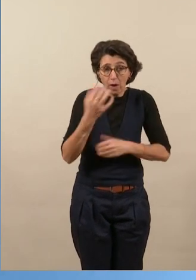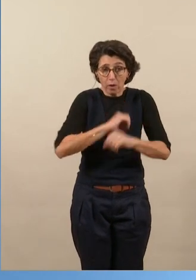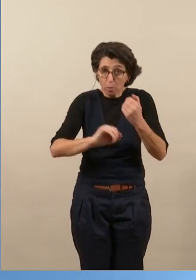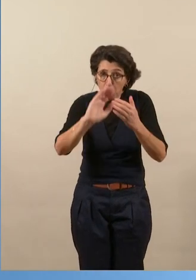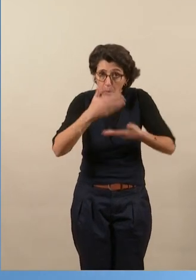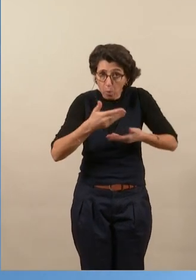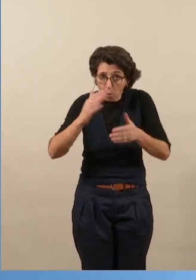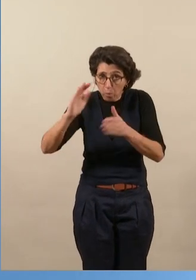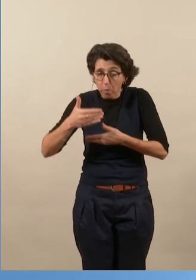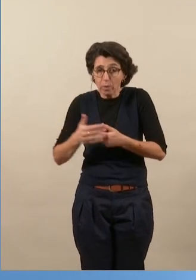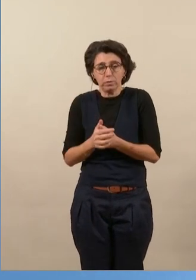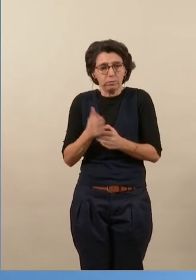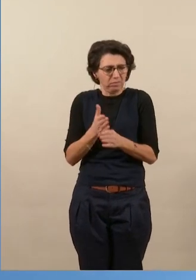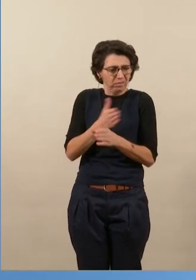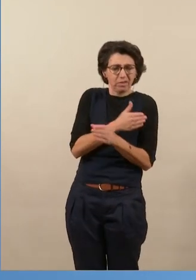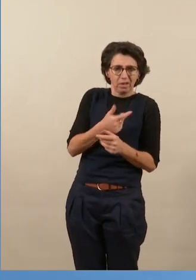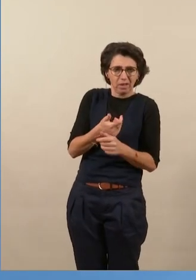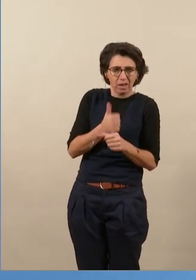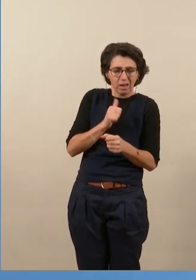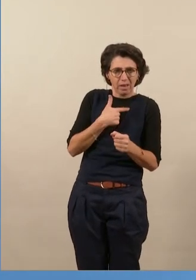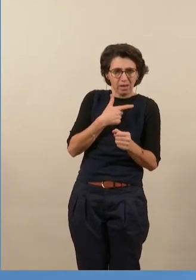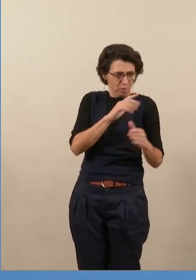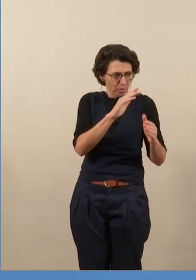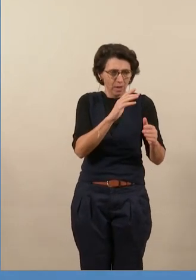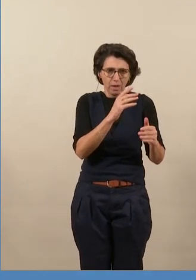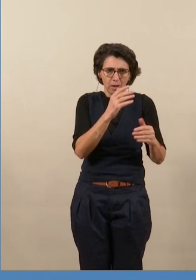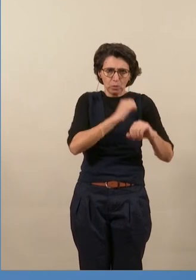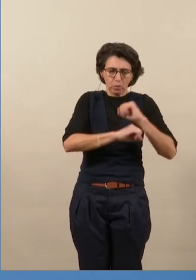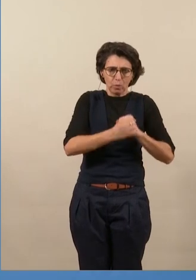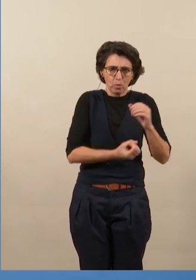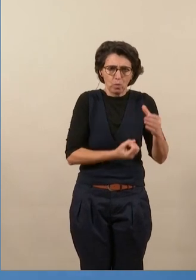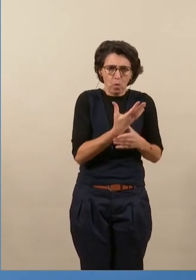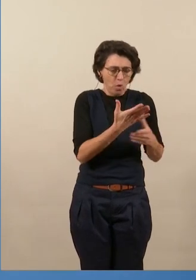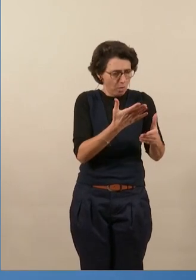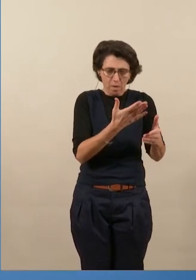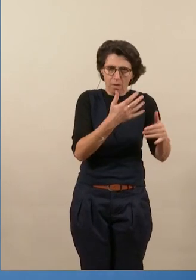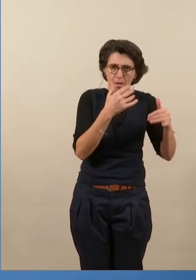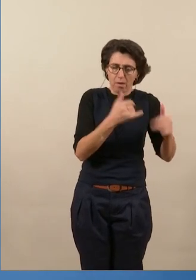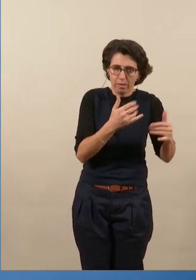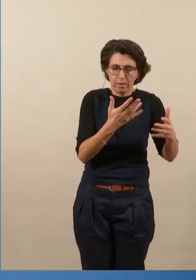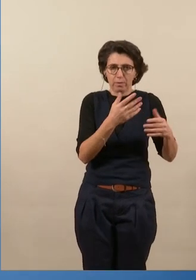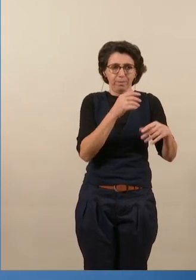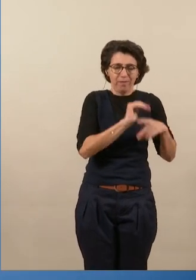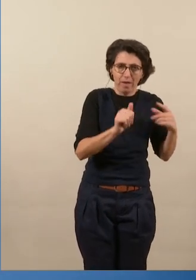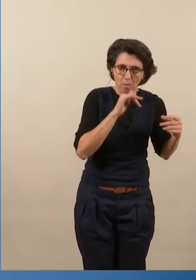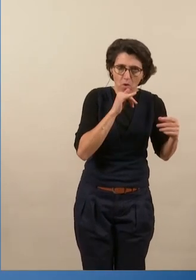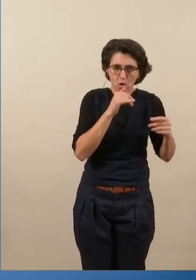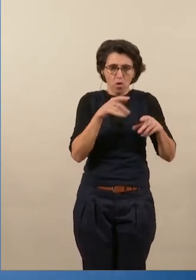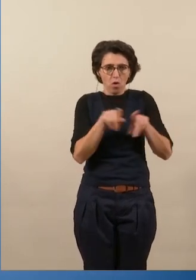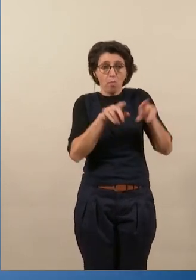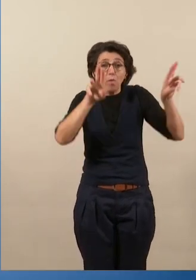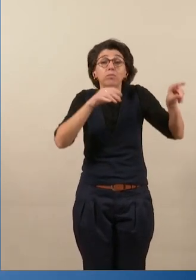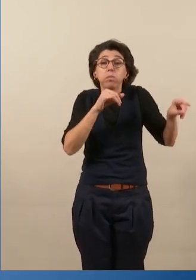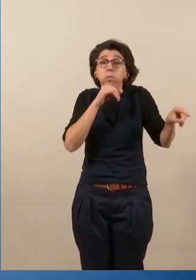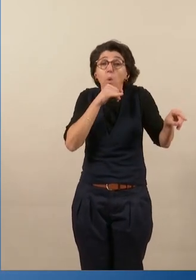donc vous avez communiqué l'année précédente sont encore à l'état desbauches ou sont engagés à minima bien loin de